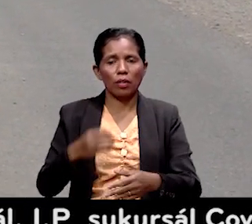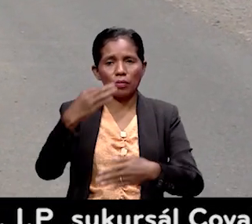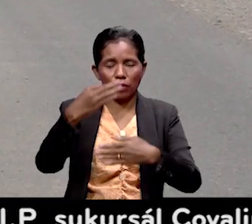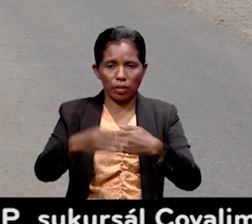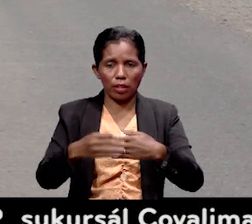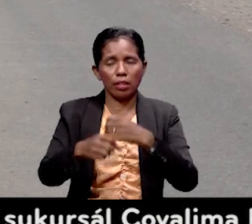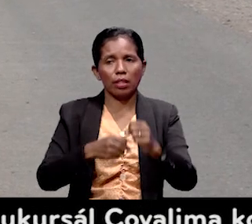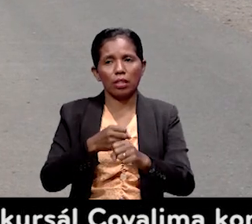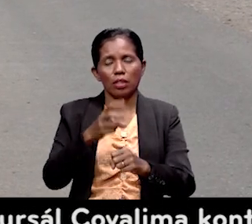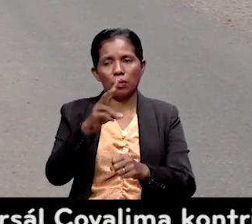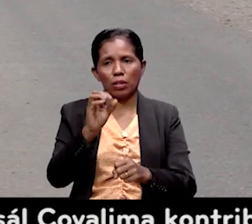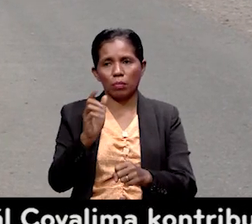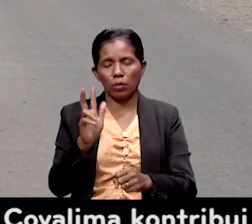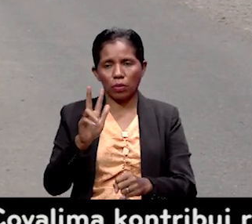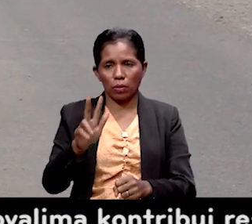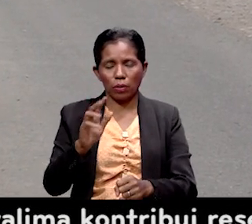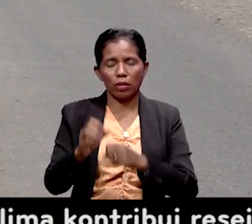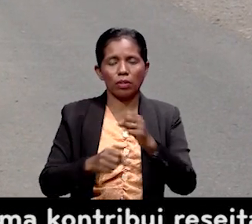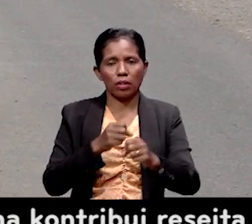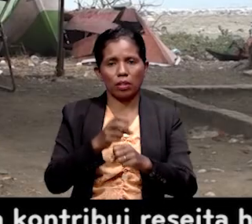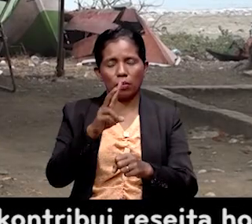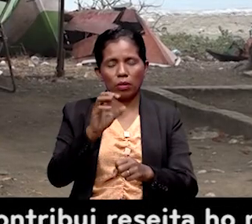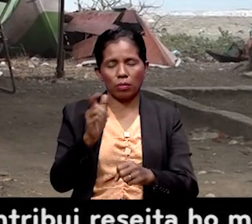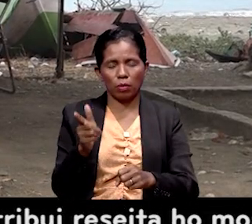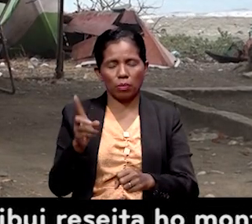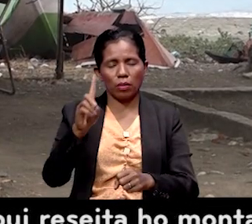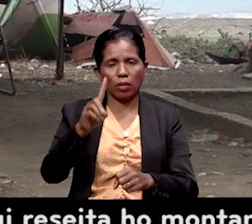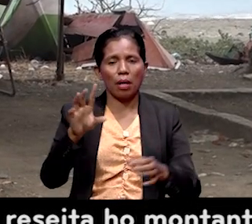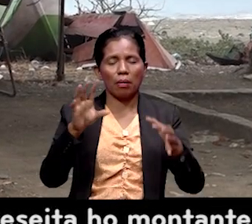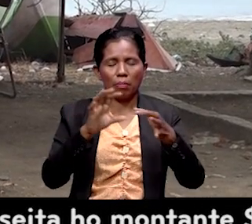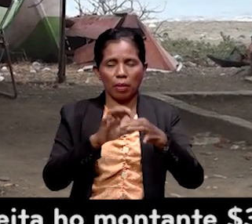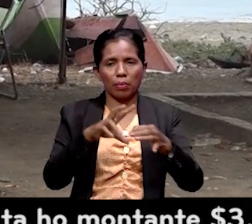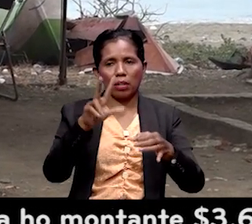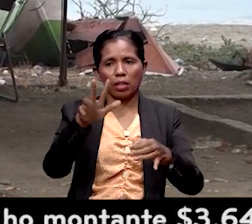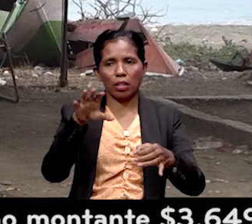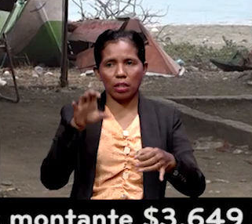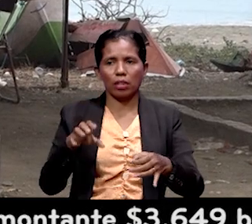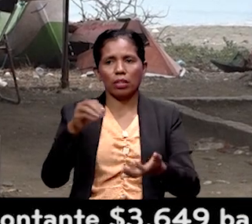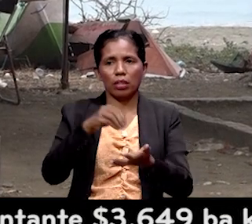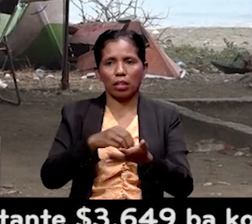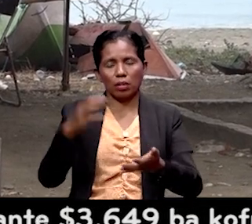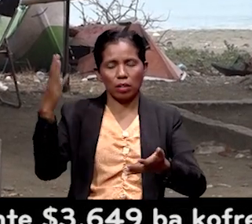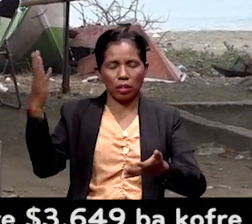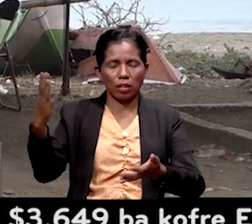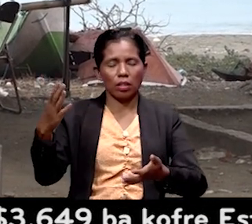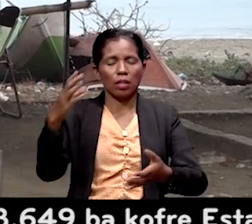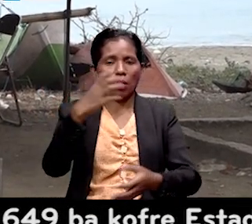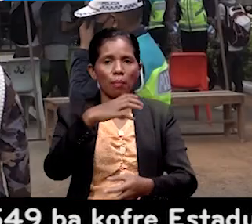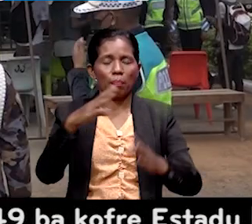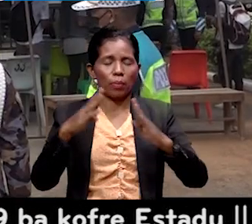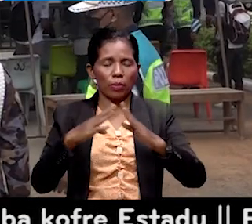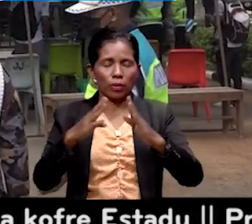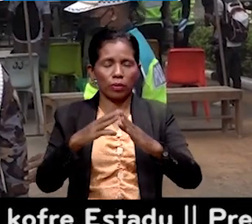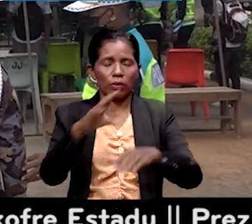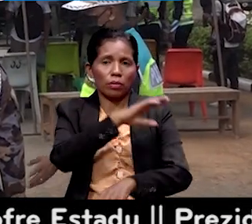rua tolo. Totina ring rua renulu sing ida honia membro atus tolu racing nebe mak destacado e posto segurança tolu nulu racing